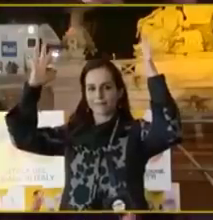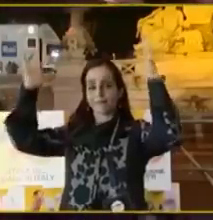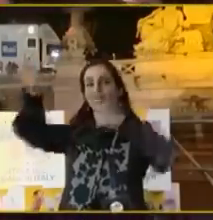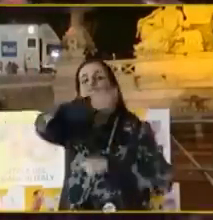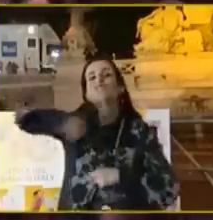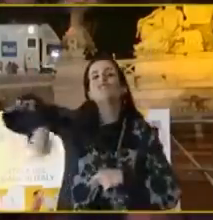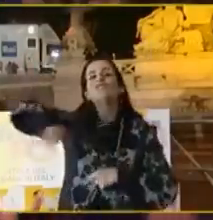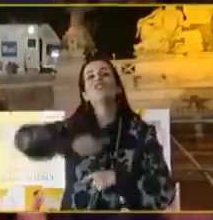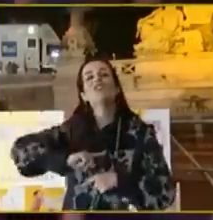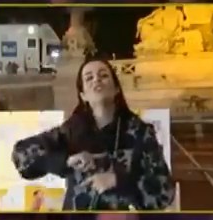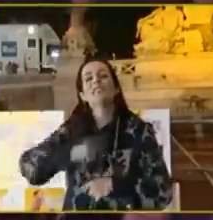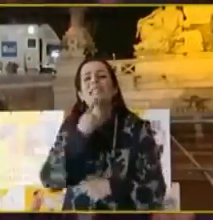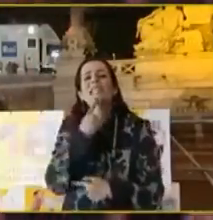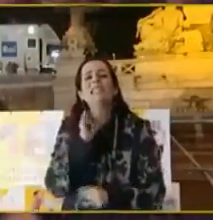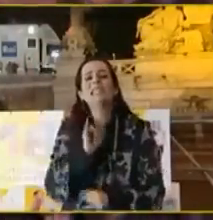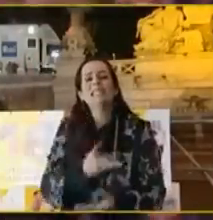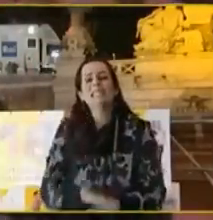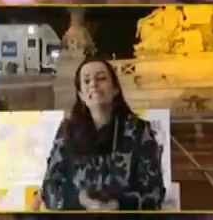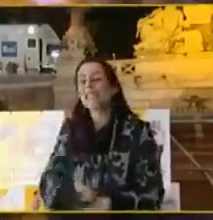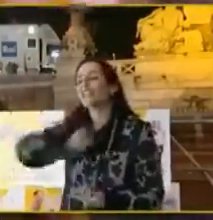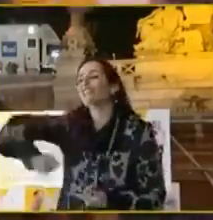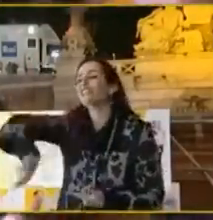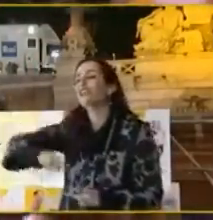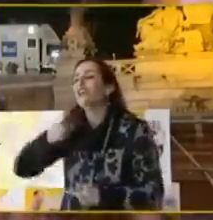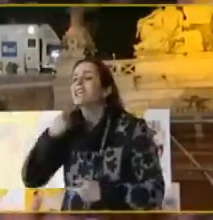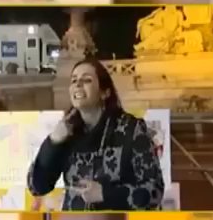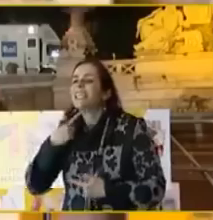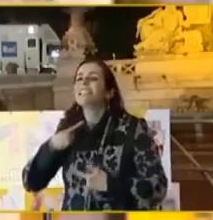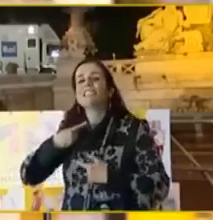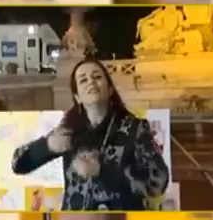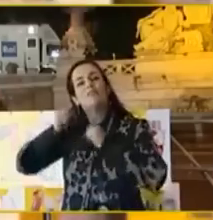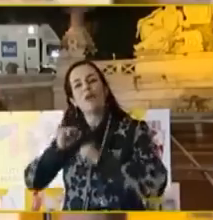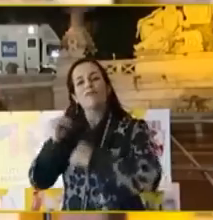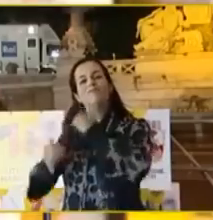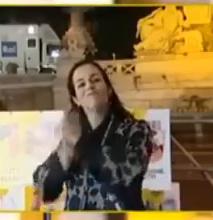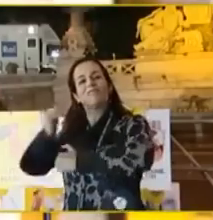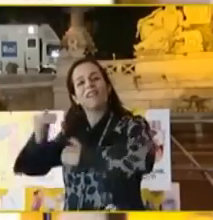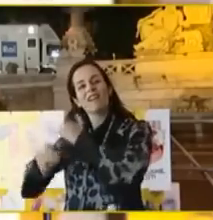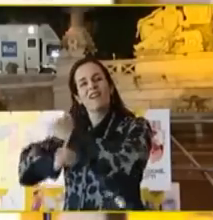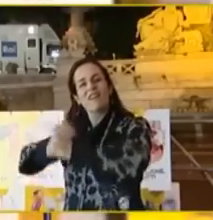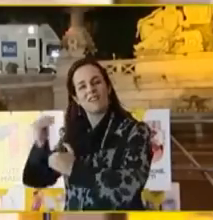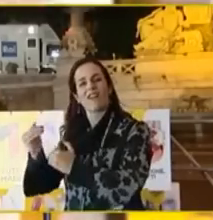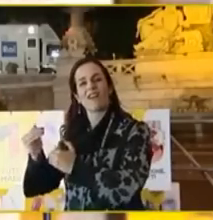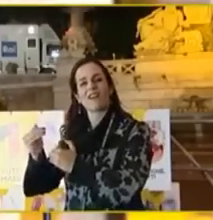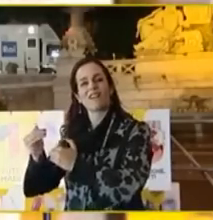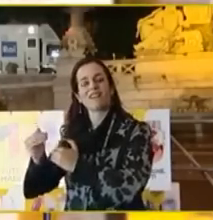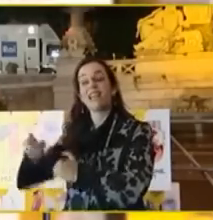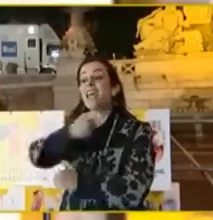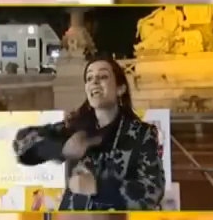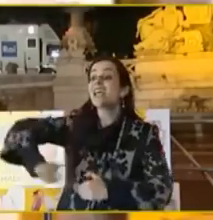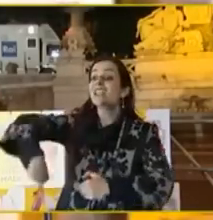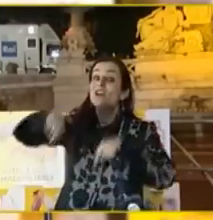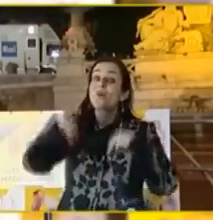Noi siamo quelli che nonostante tutto ce la stanno facendo e nonostante tutto questa volta